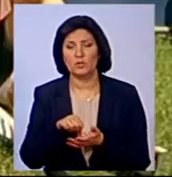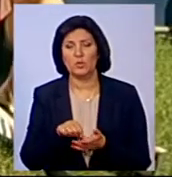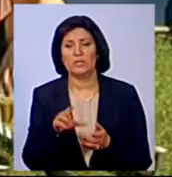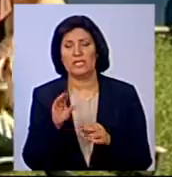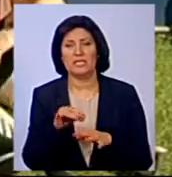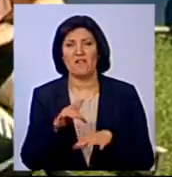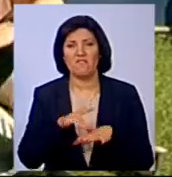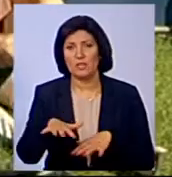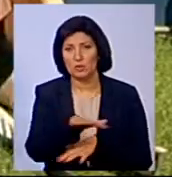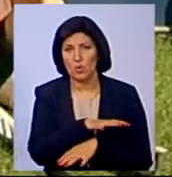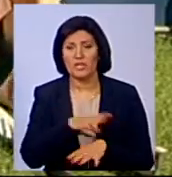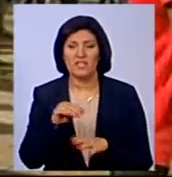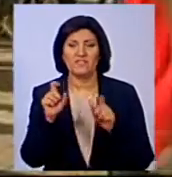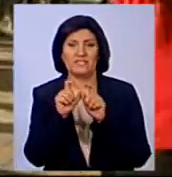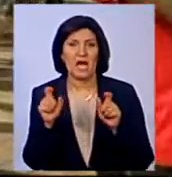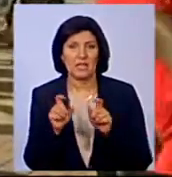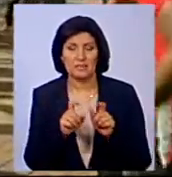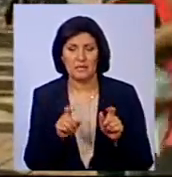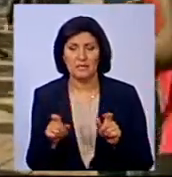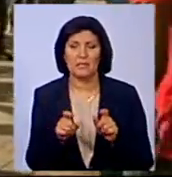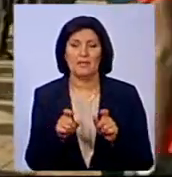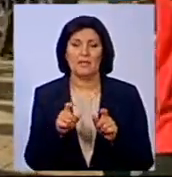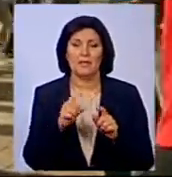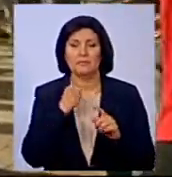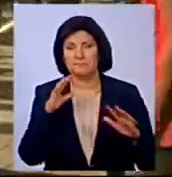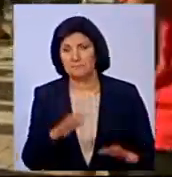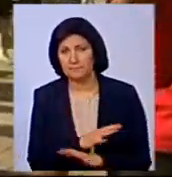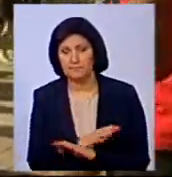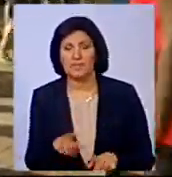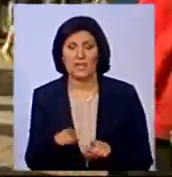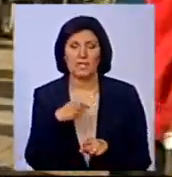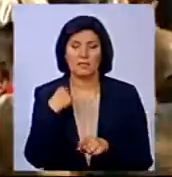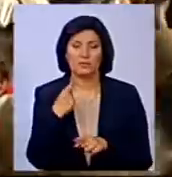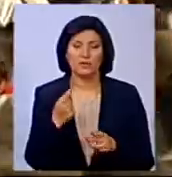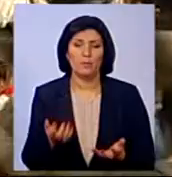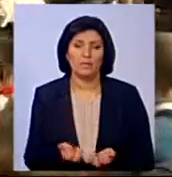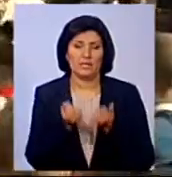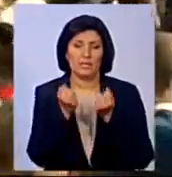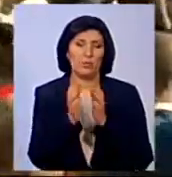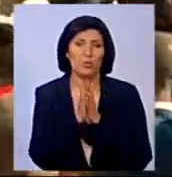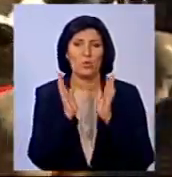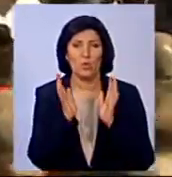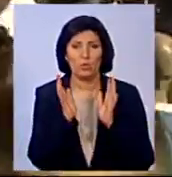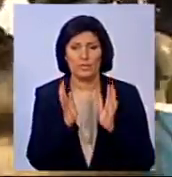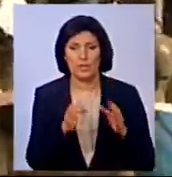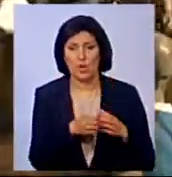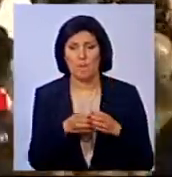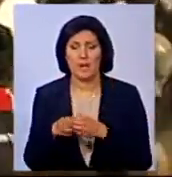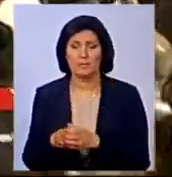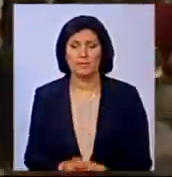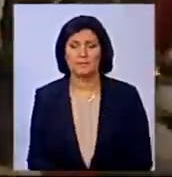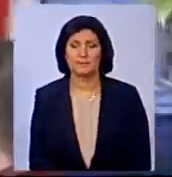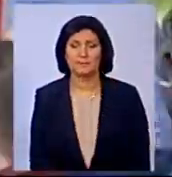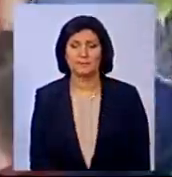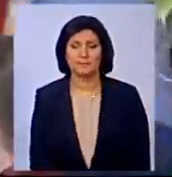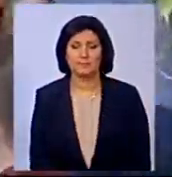самій фан-зоні, так і у закладах. Голосно співають пісні, кажуть, таким чином підтримують улюблені команди. Пропоную послухати.